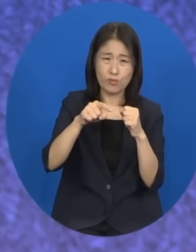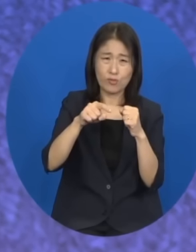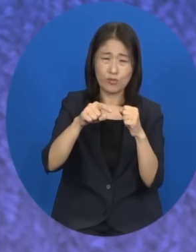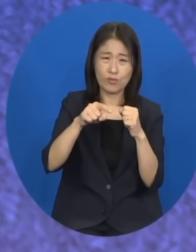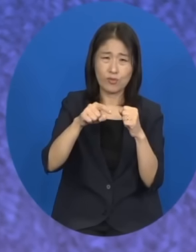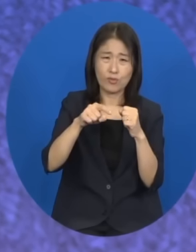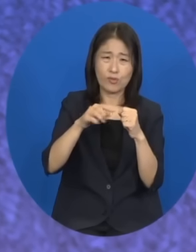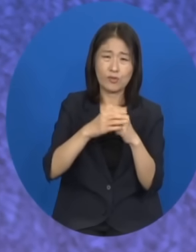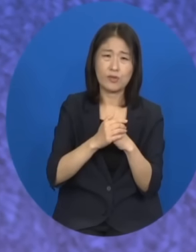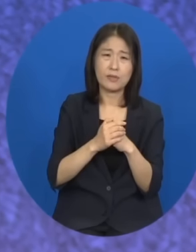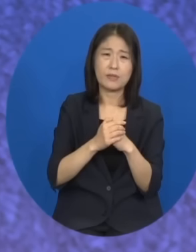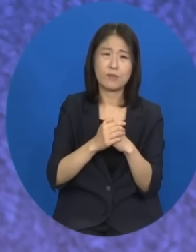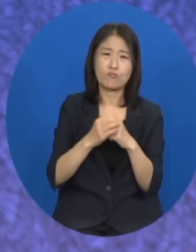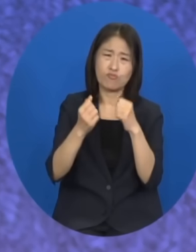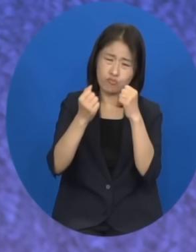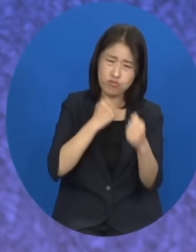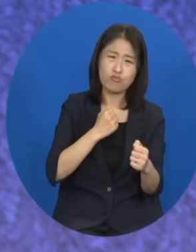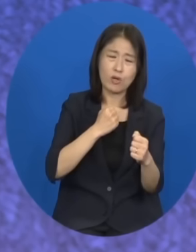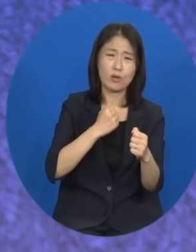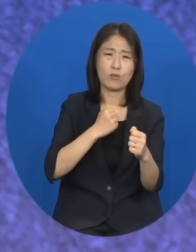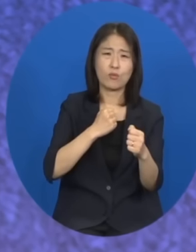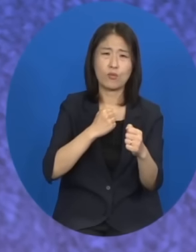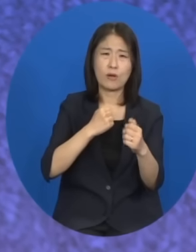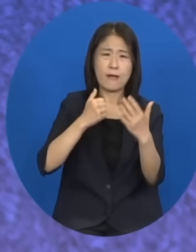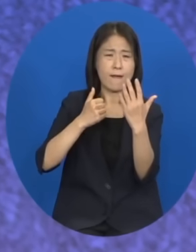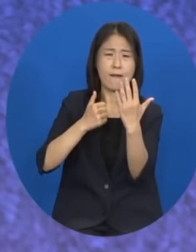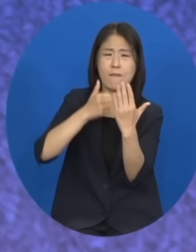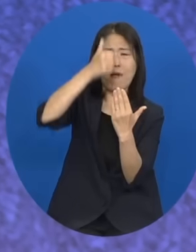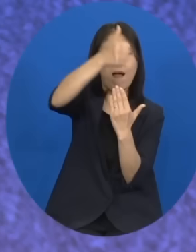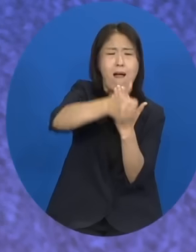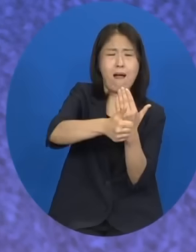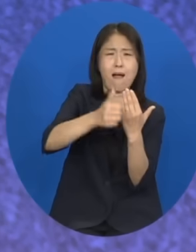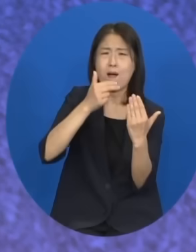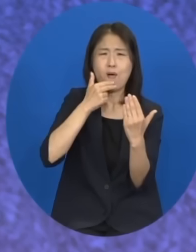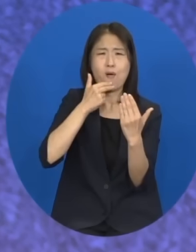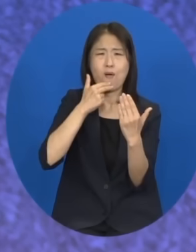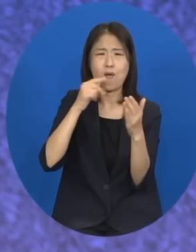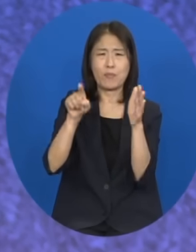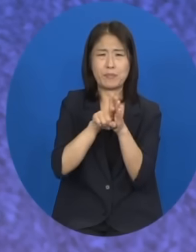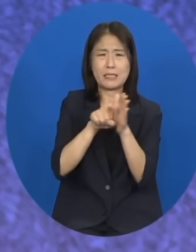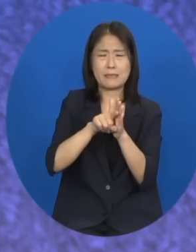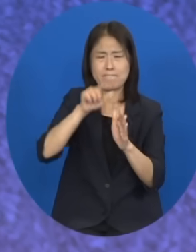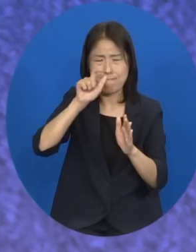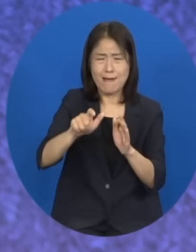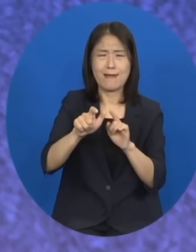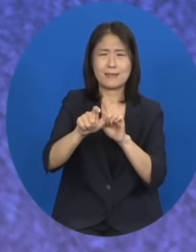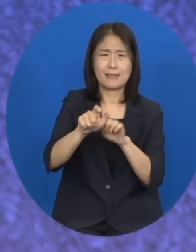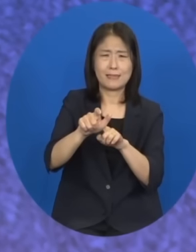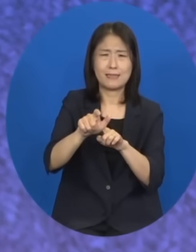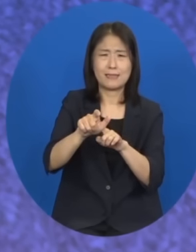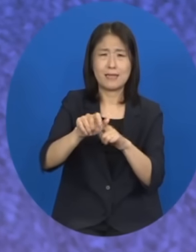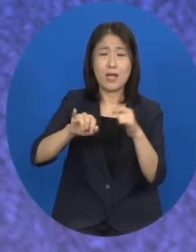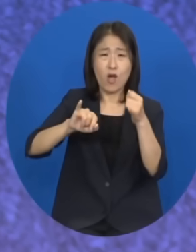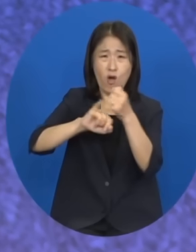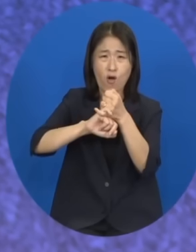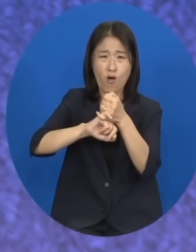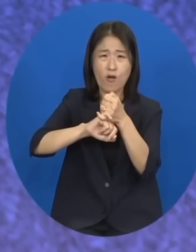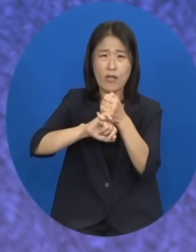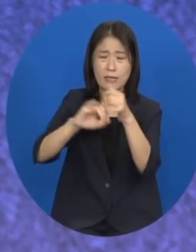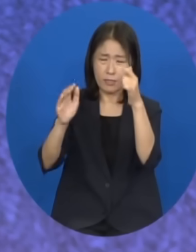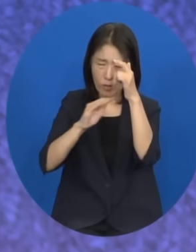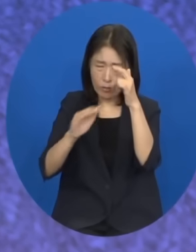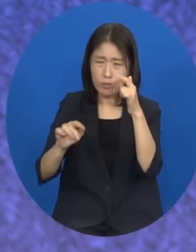죽어가며 그곳을 떠나지 않고 자기 믿음을 지켰던 그 언약도들의 그 감옥에